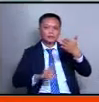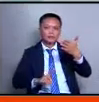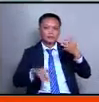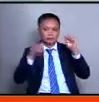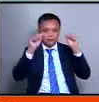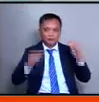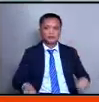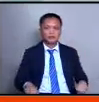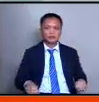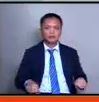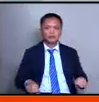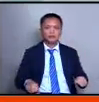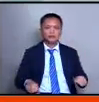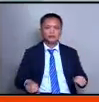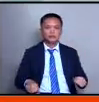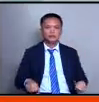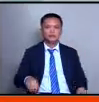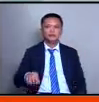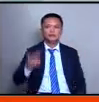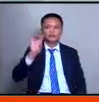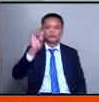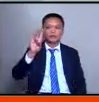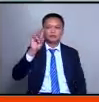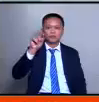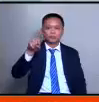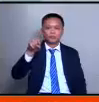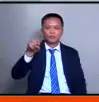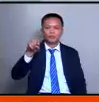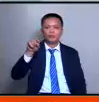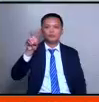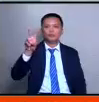ng at least 7.2